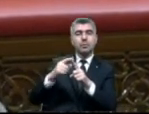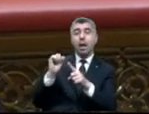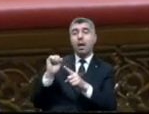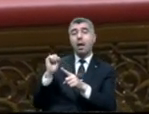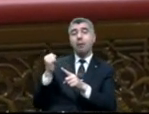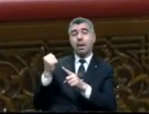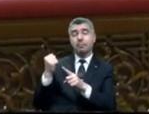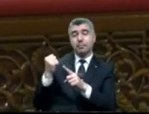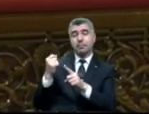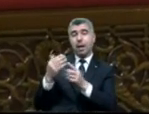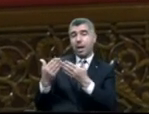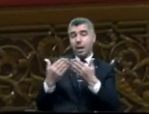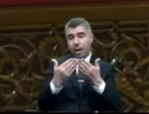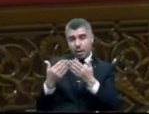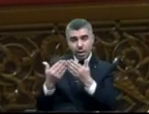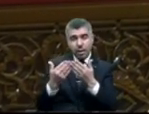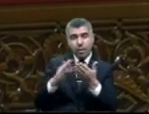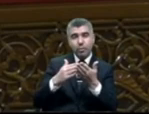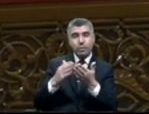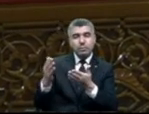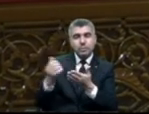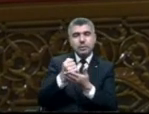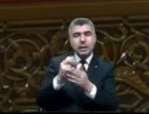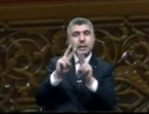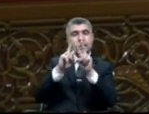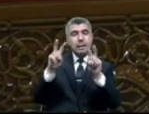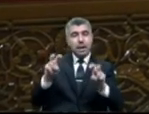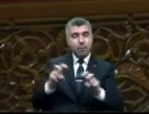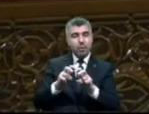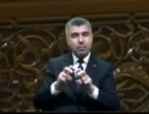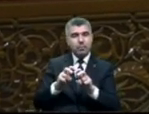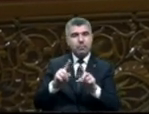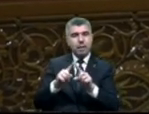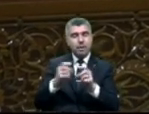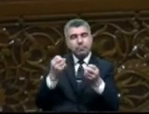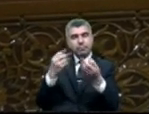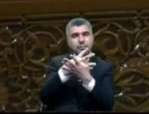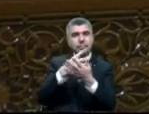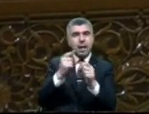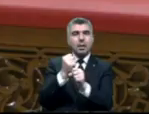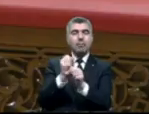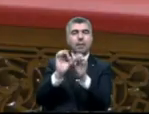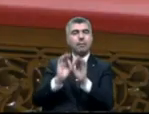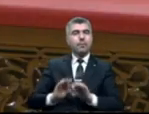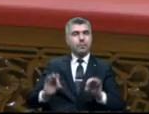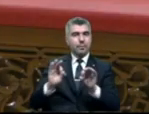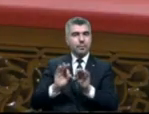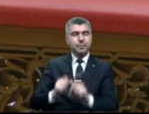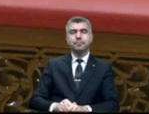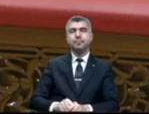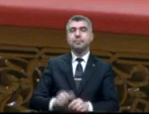سنوات ديال القرايه وديال باش يتخرجوا، وبالتالي كيتصدموا بواحد الواقع مر. السيده الوزيره غادي نمشي